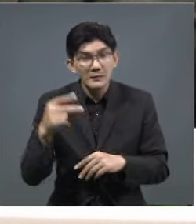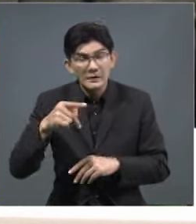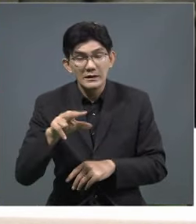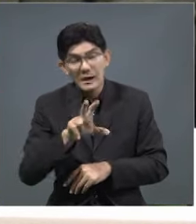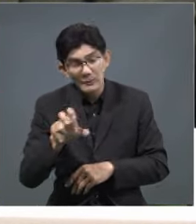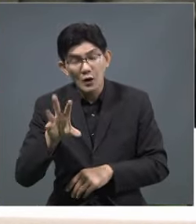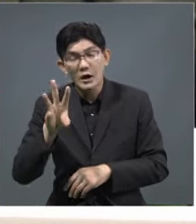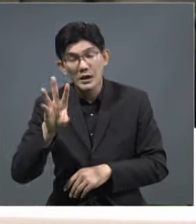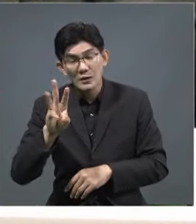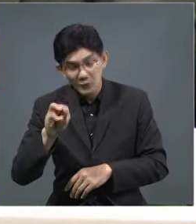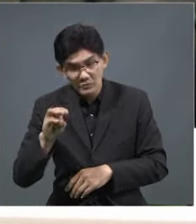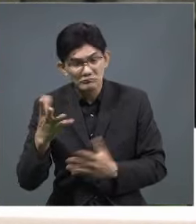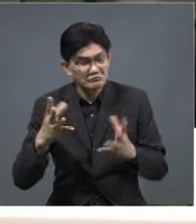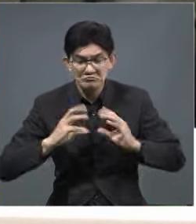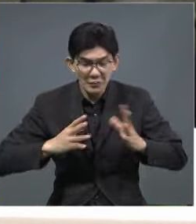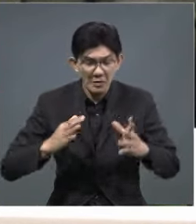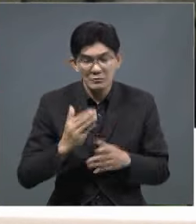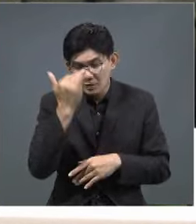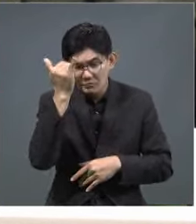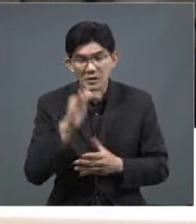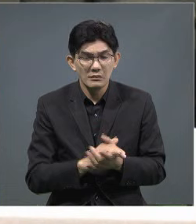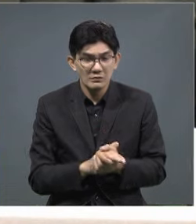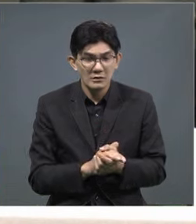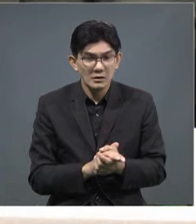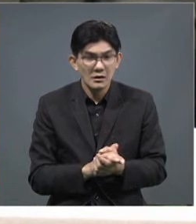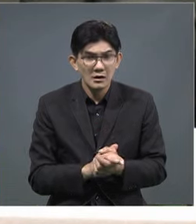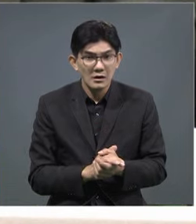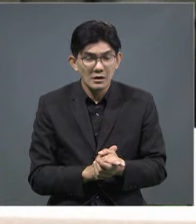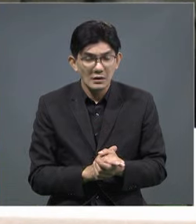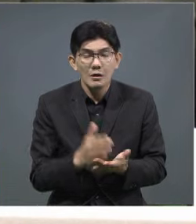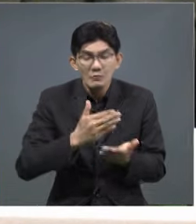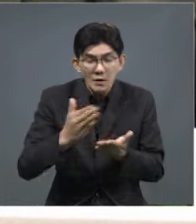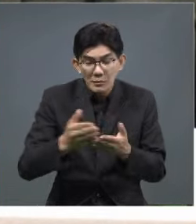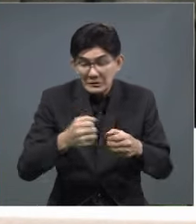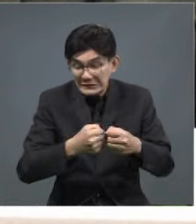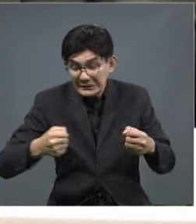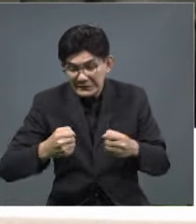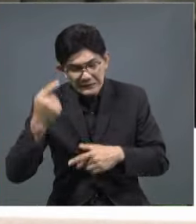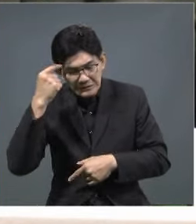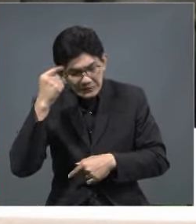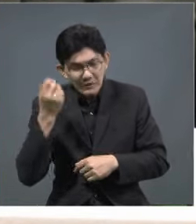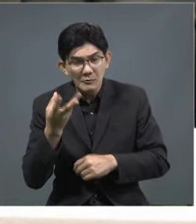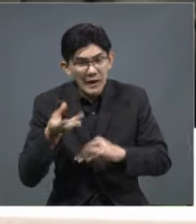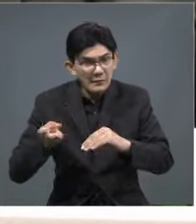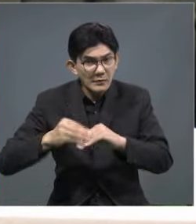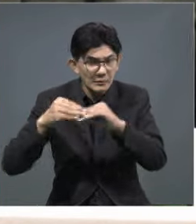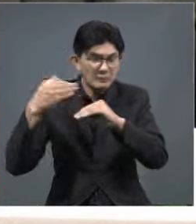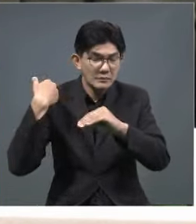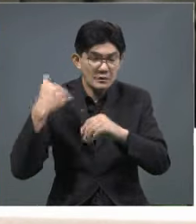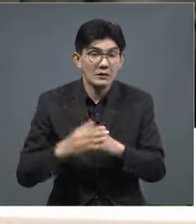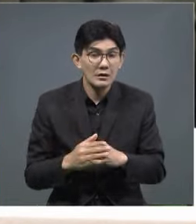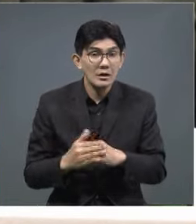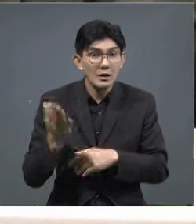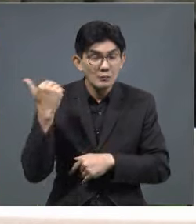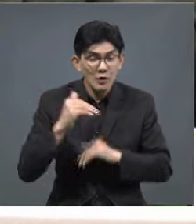งวดซึ่งเราไม่เห็นด้วยเพราะการเพิ่มนะครับขยายงวดมันต้องมากขึ้นกว่าเดิมนี่เดิมไม่